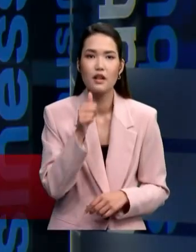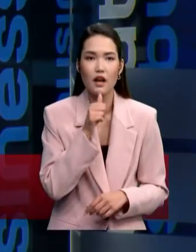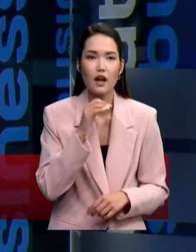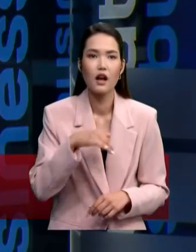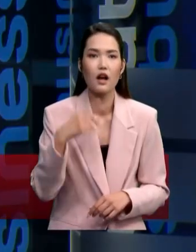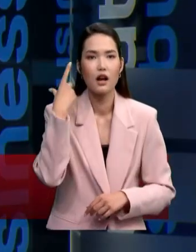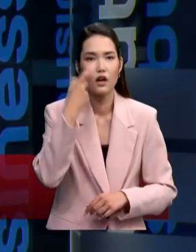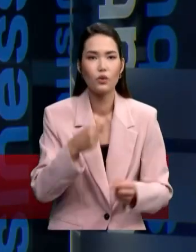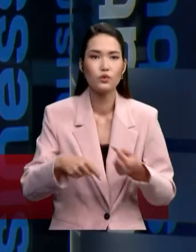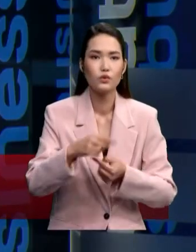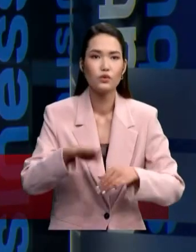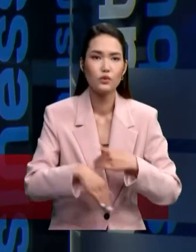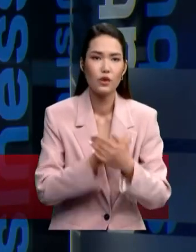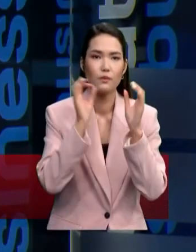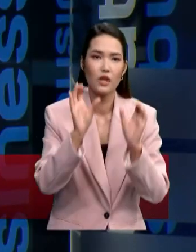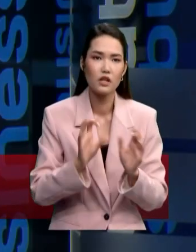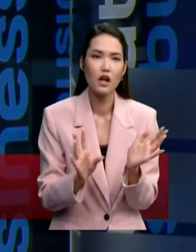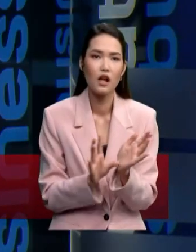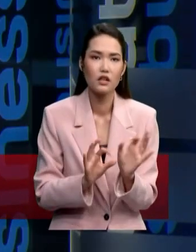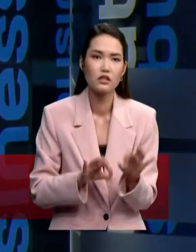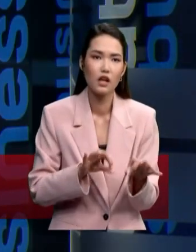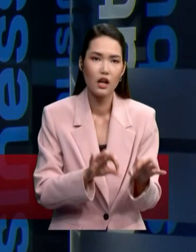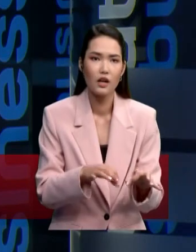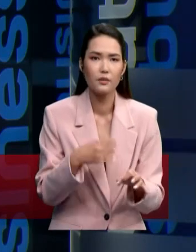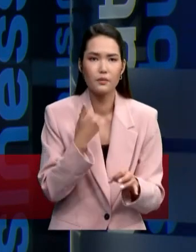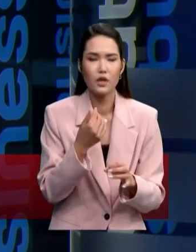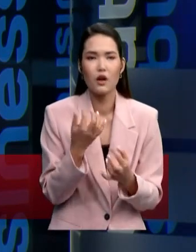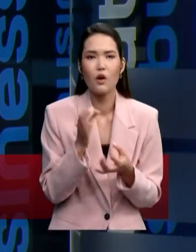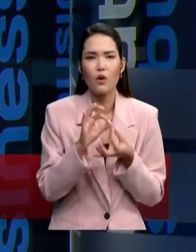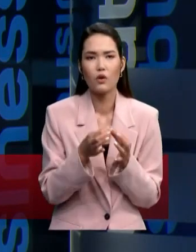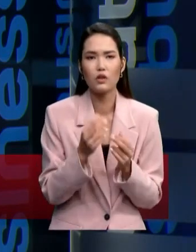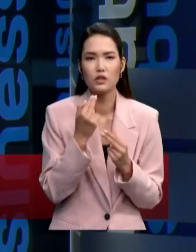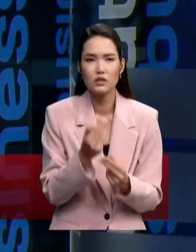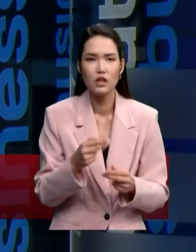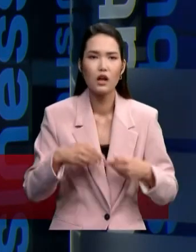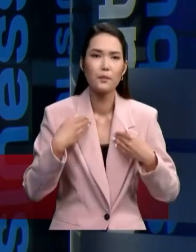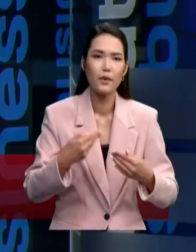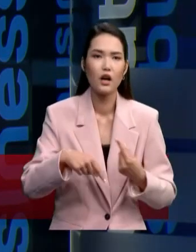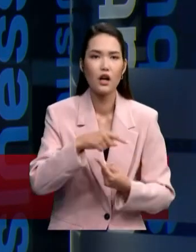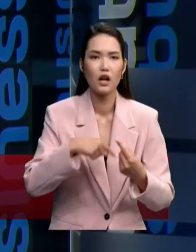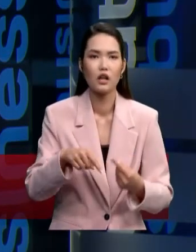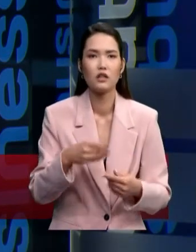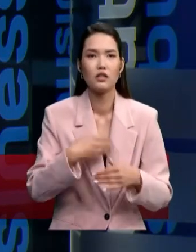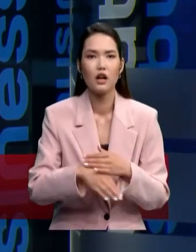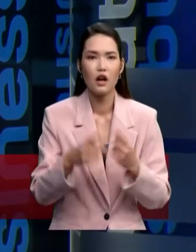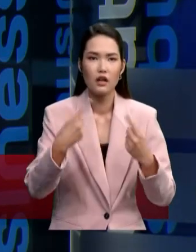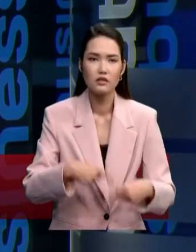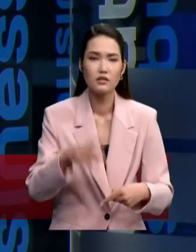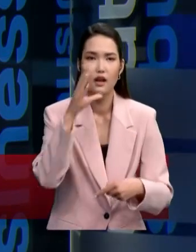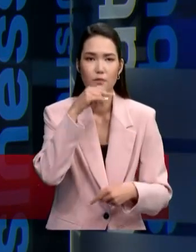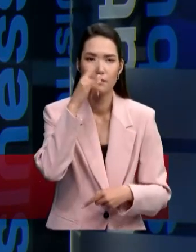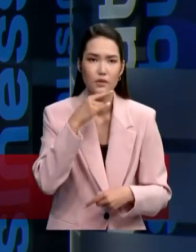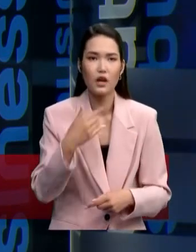Экспертное сообщество новый закон об электросамокатах восприняло весьма остро. Представители бизнеса грозятся выйти с рынка Казахстана,